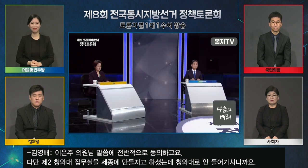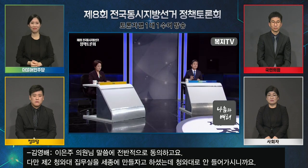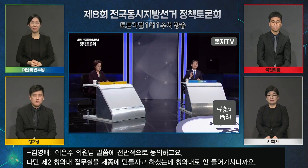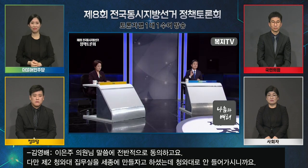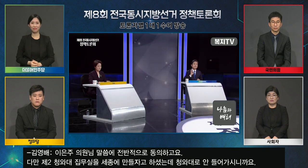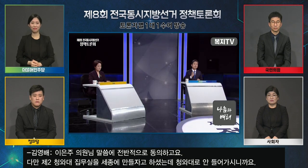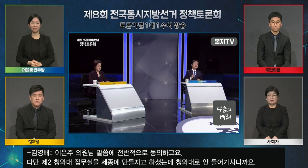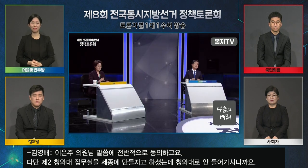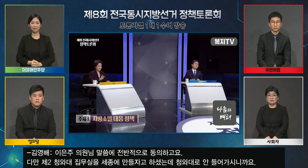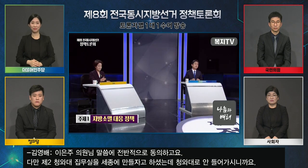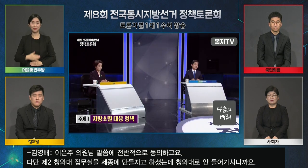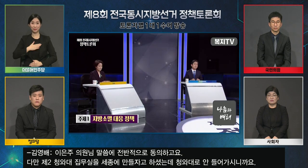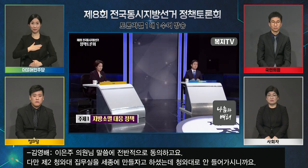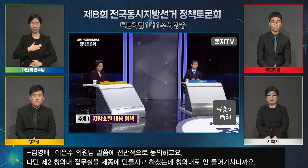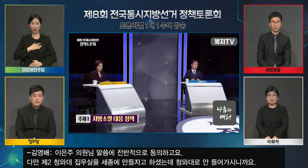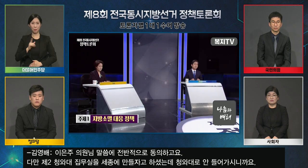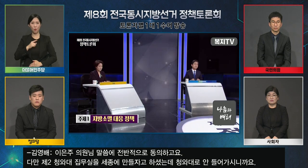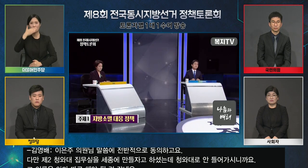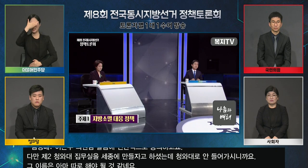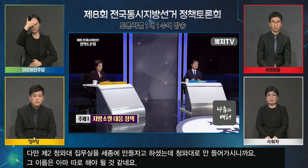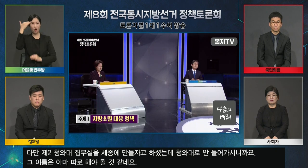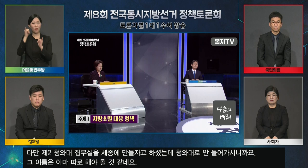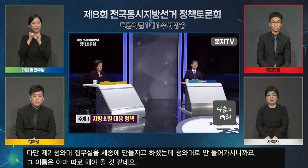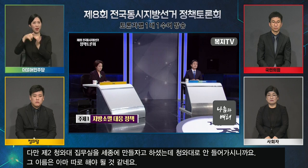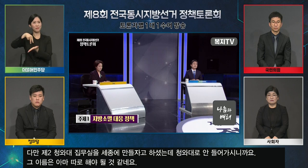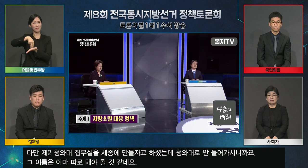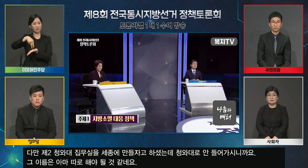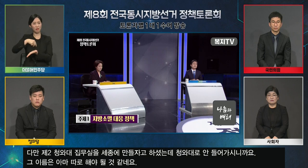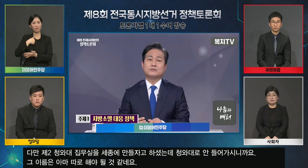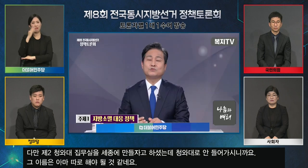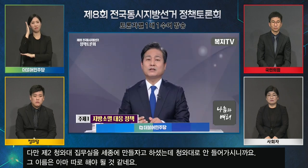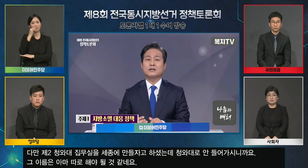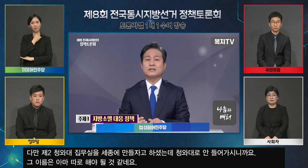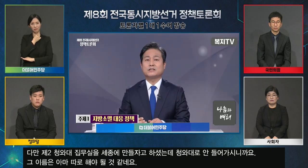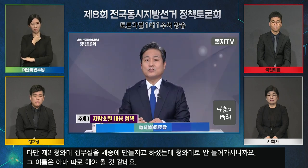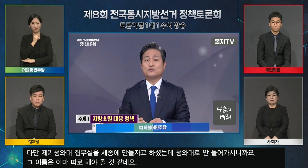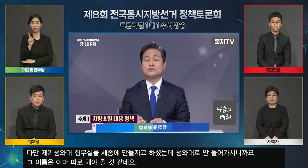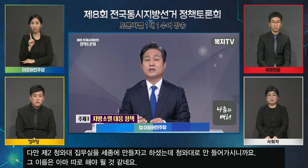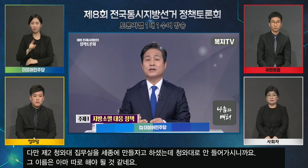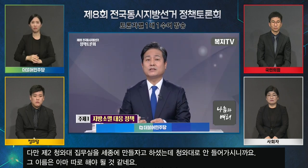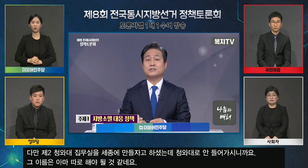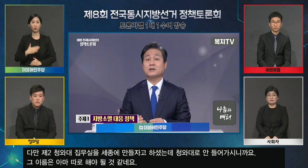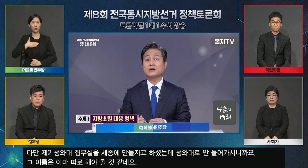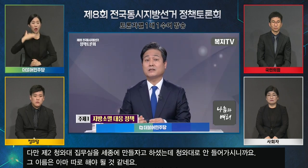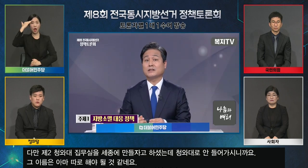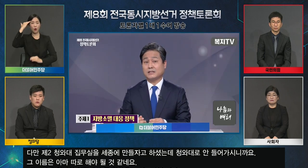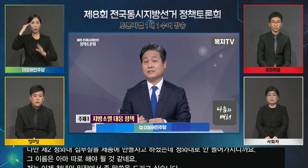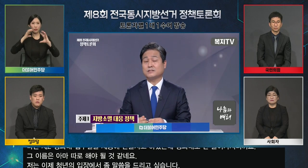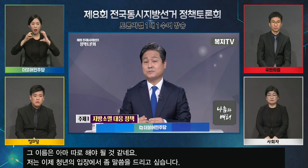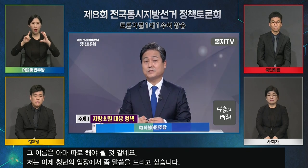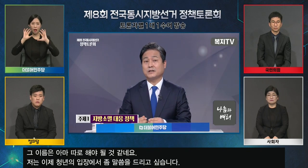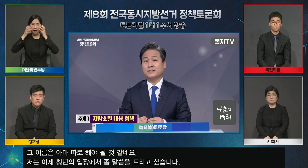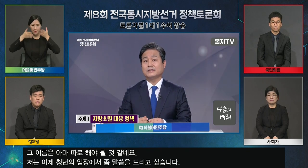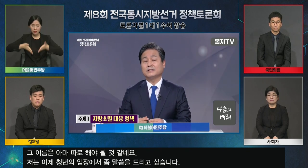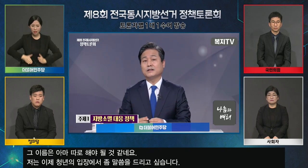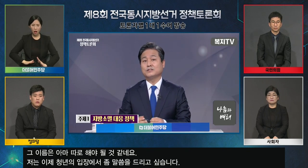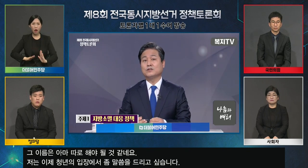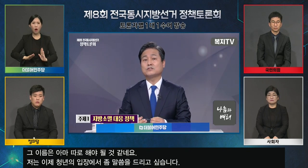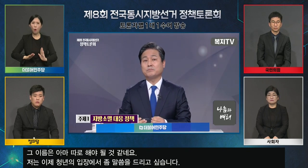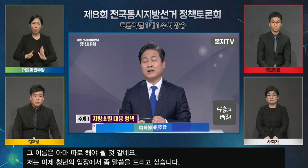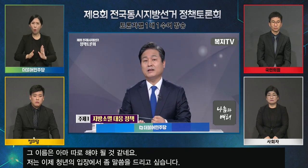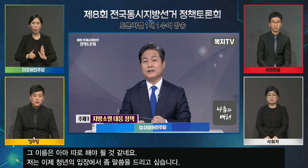저는 청년의 입장에서 좀 말씀을 드리고 싶습니다. 우리나라가 저출생이 심각하다는 건 아시지 않습니까?